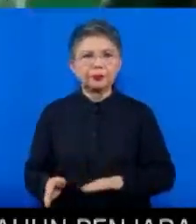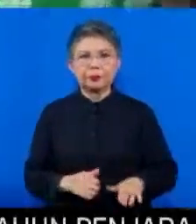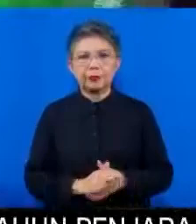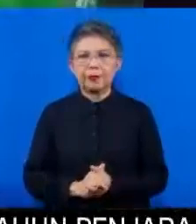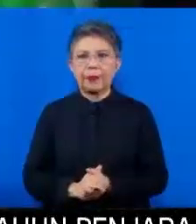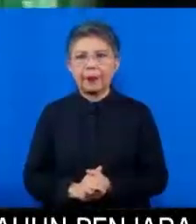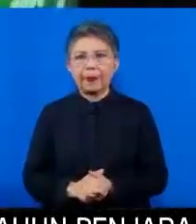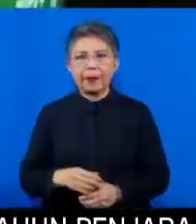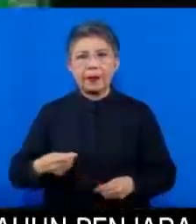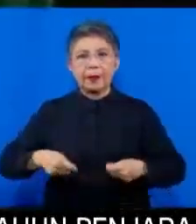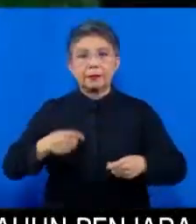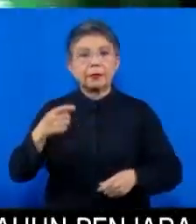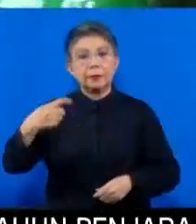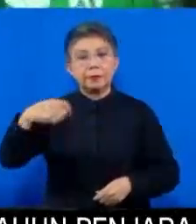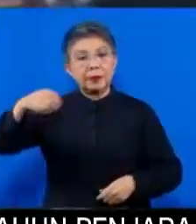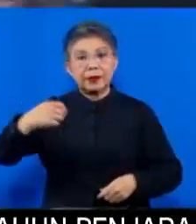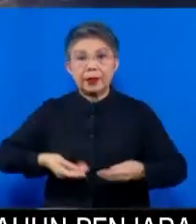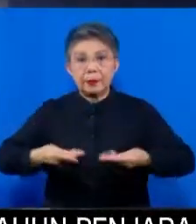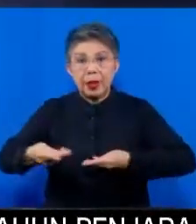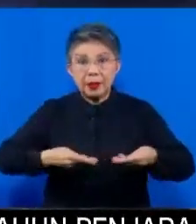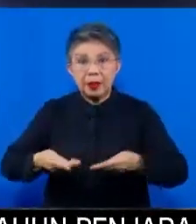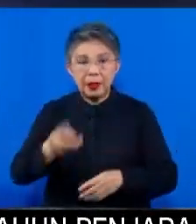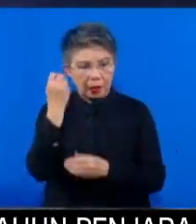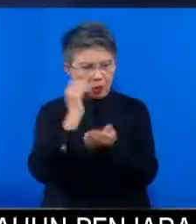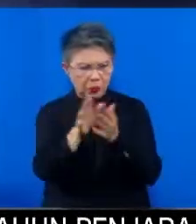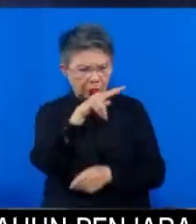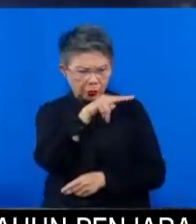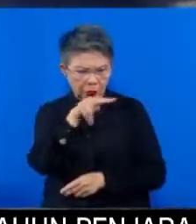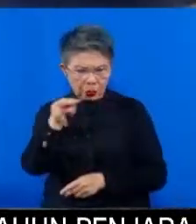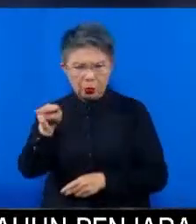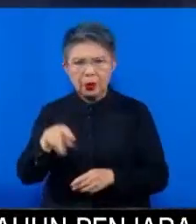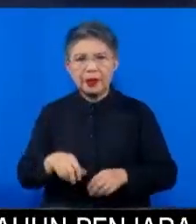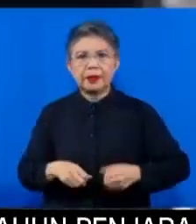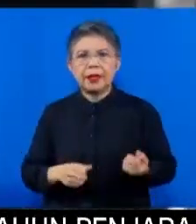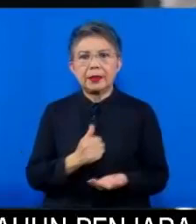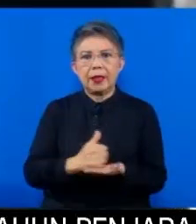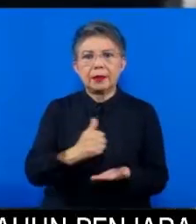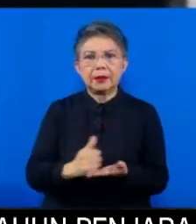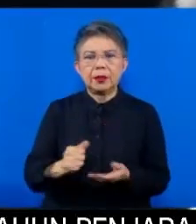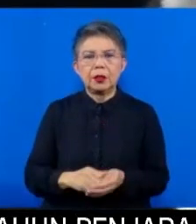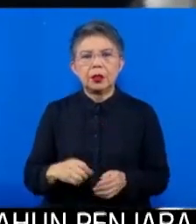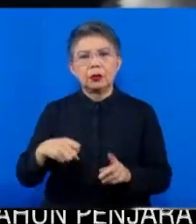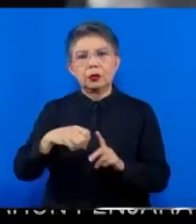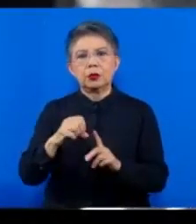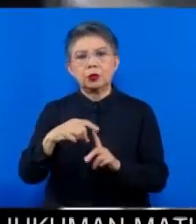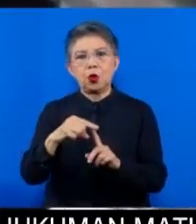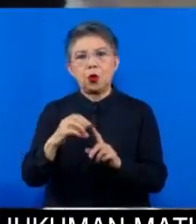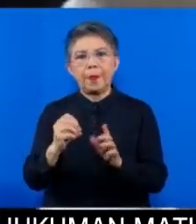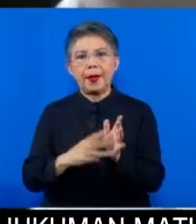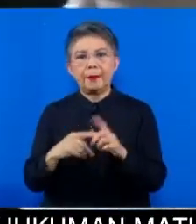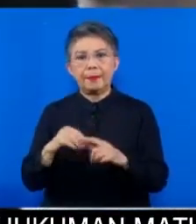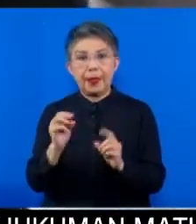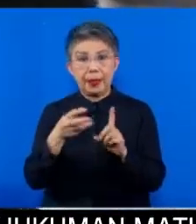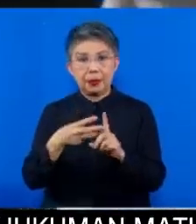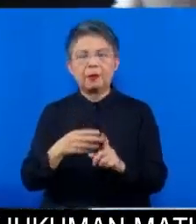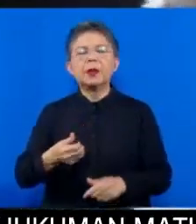Sementara itu, Menteri Perdagangan Zulkifli Hasan yang melakukan pemantauan harga bahan pokok di pasar tradisional Temang Barat kemarin mengakui adanya kenaikan